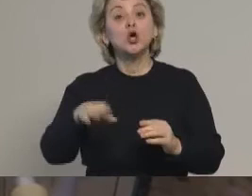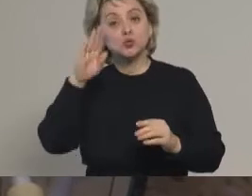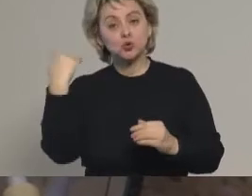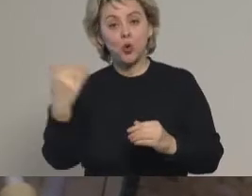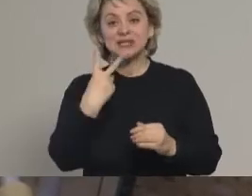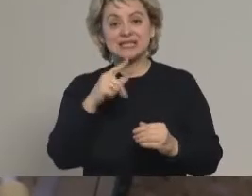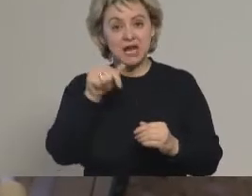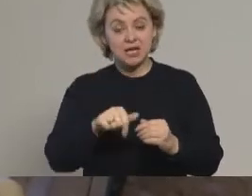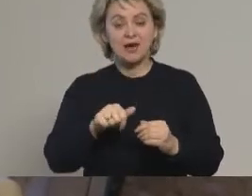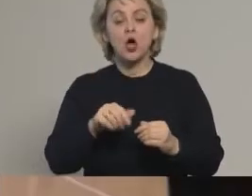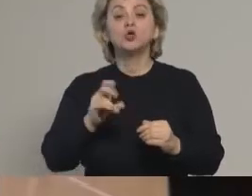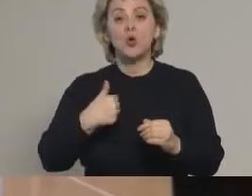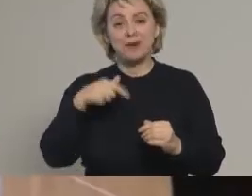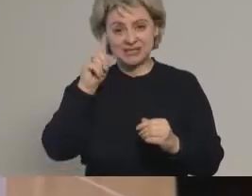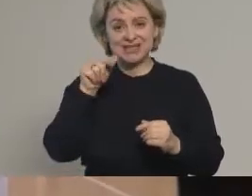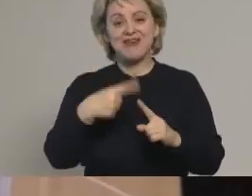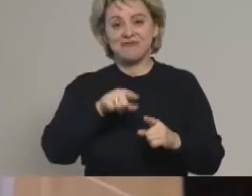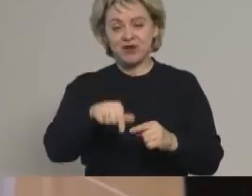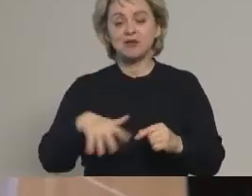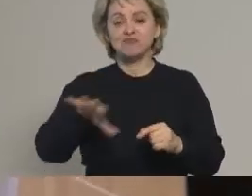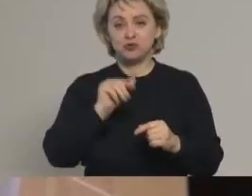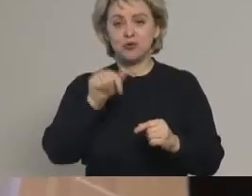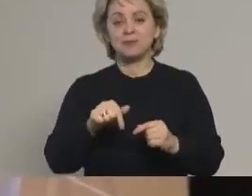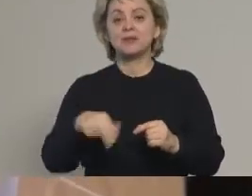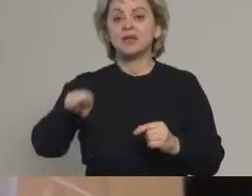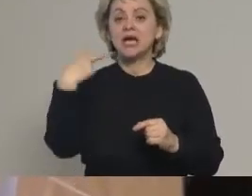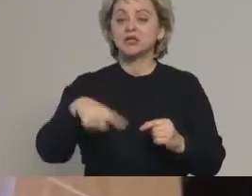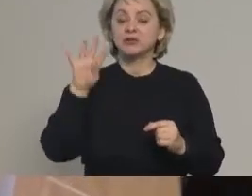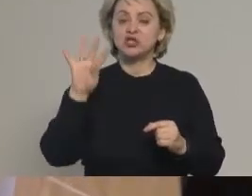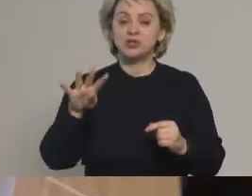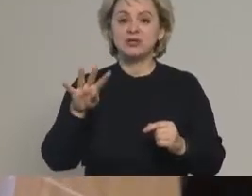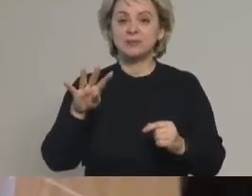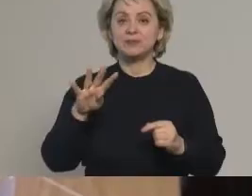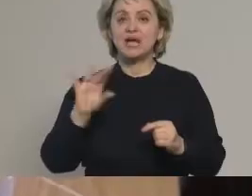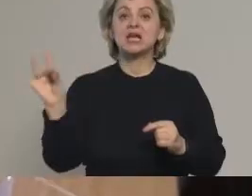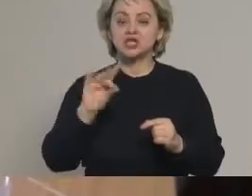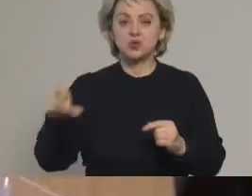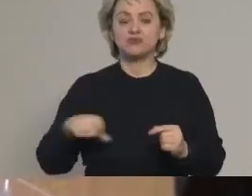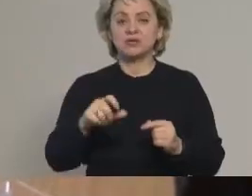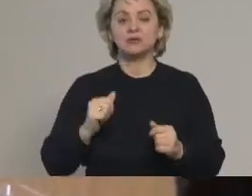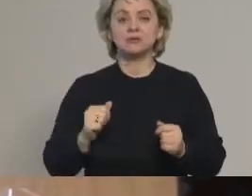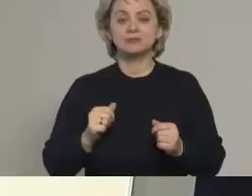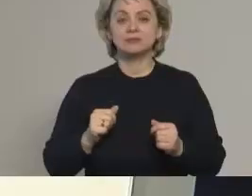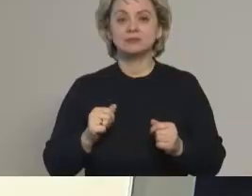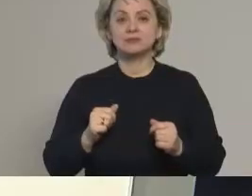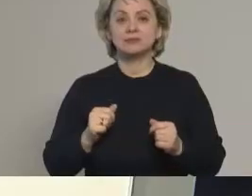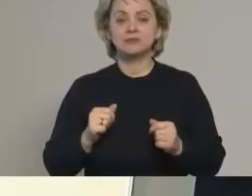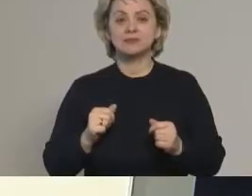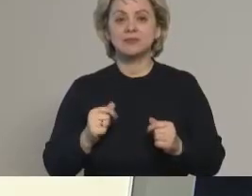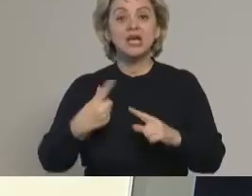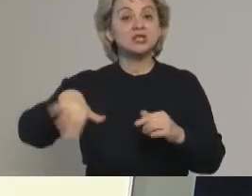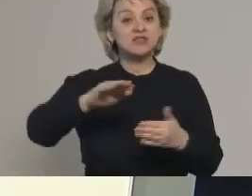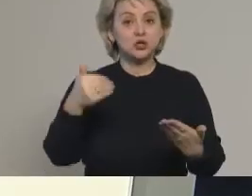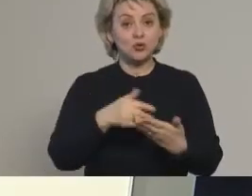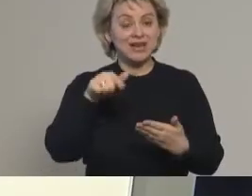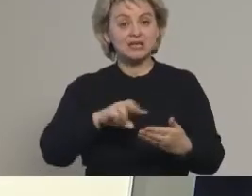точки зрения, конечно, но мы-то знаем в этом толк. Галина Белоусова, Александр Чалый, Дон-24, Ростов-на-Дону. Это